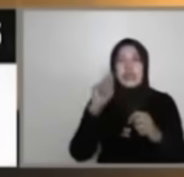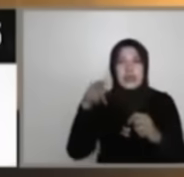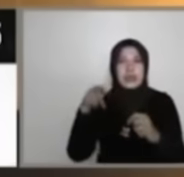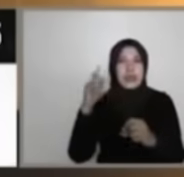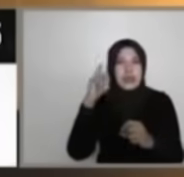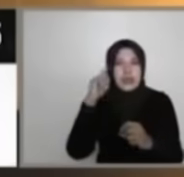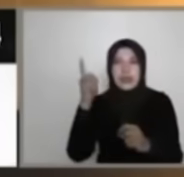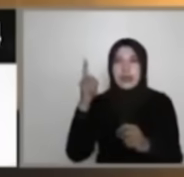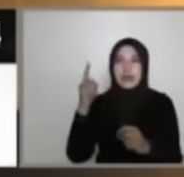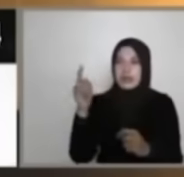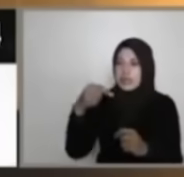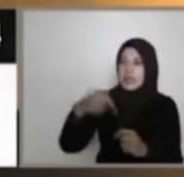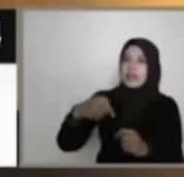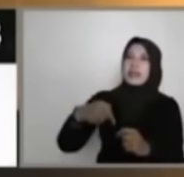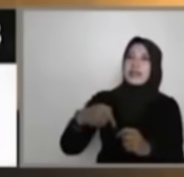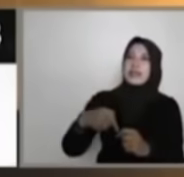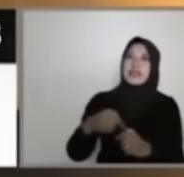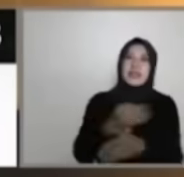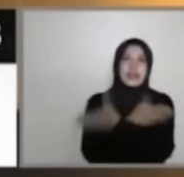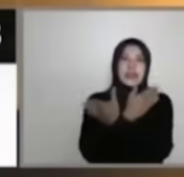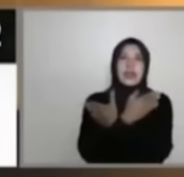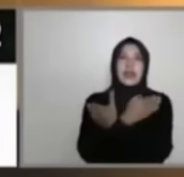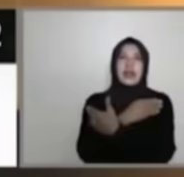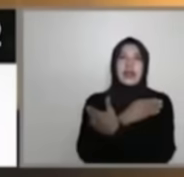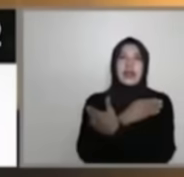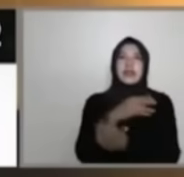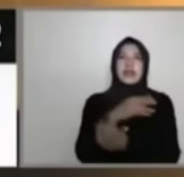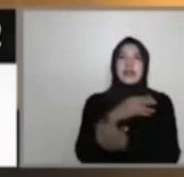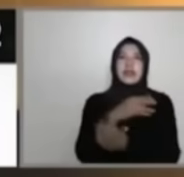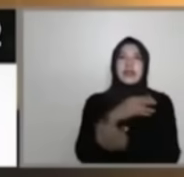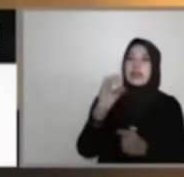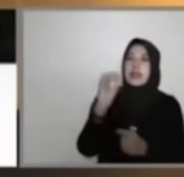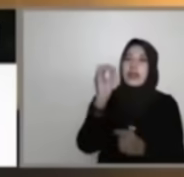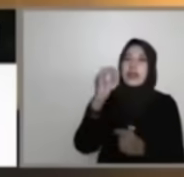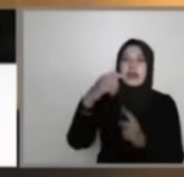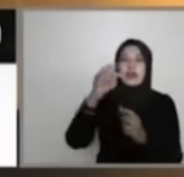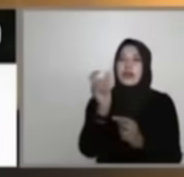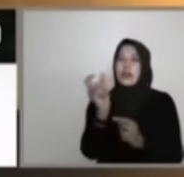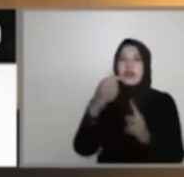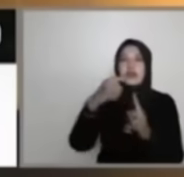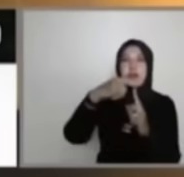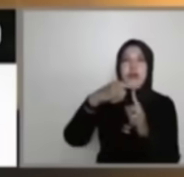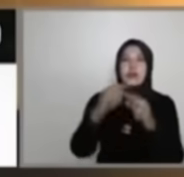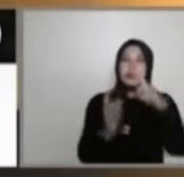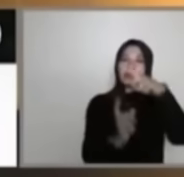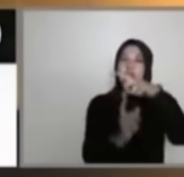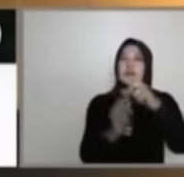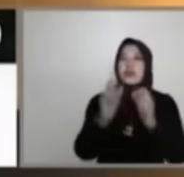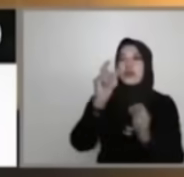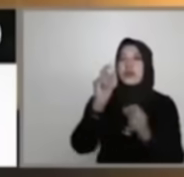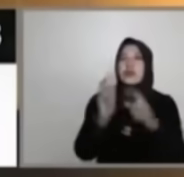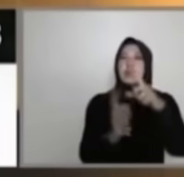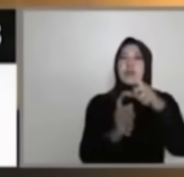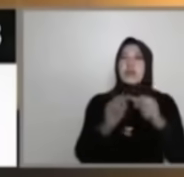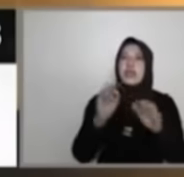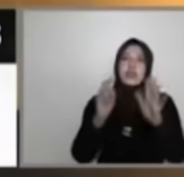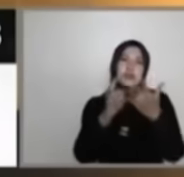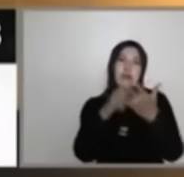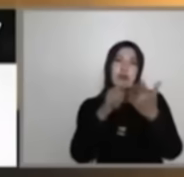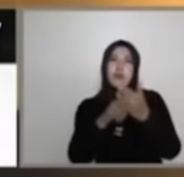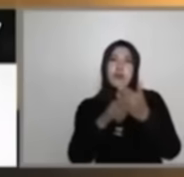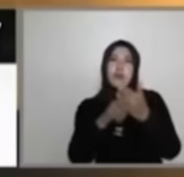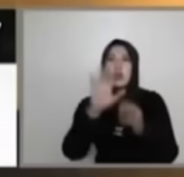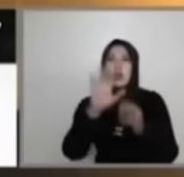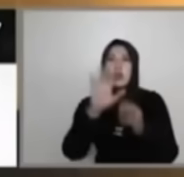kita tahu saat ini Aceh mempunyai dana otsus saja, tapi nomor 5 termiskin di